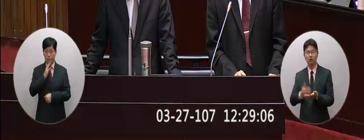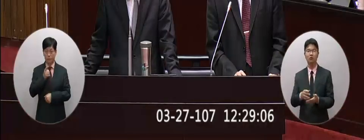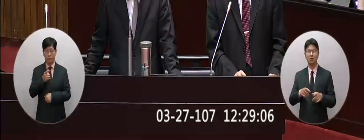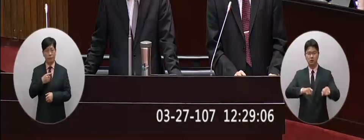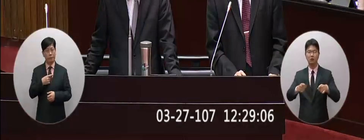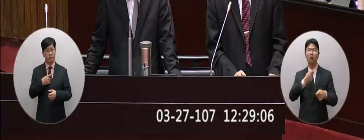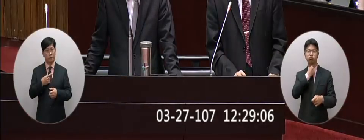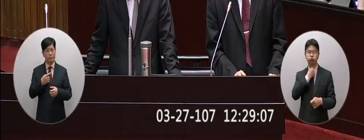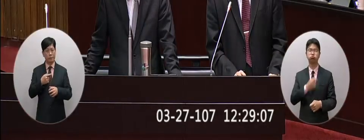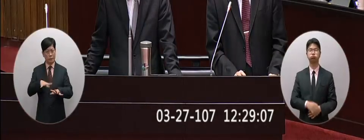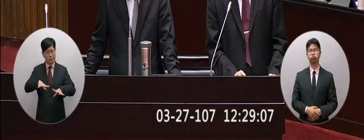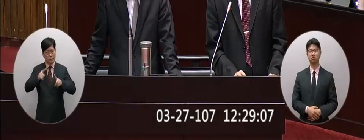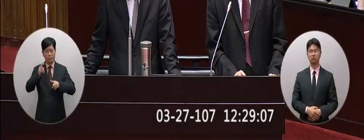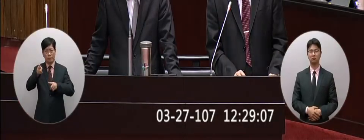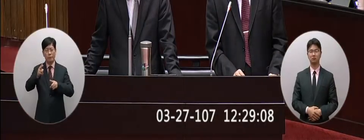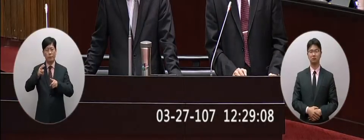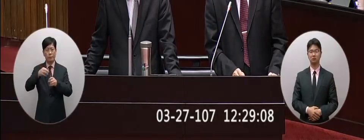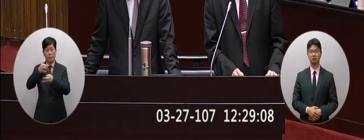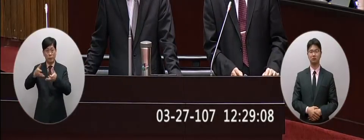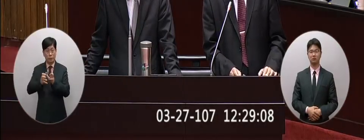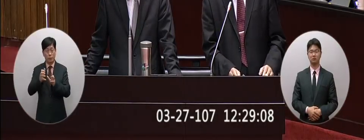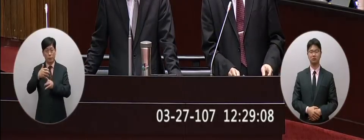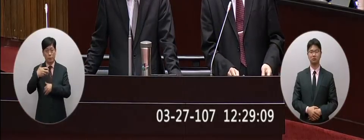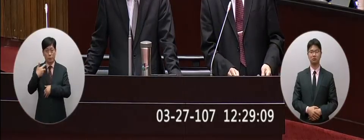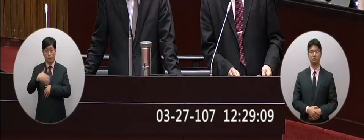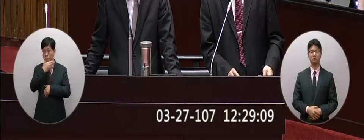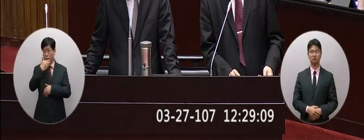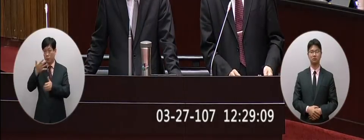好了， 我先请经济部水利署、